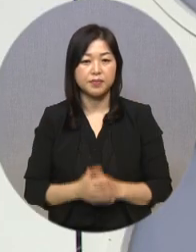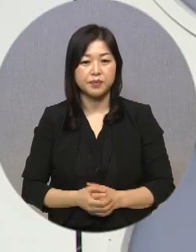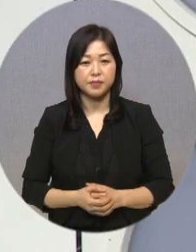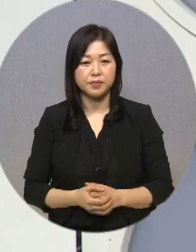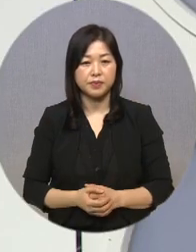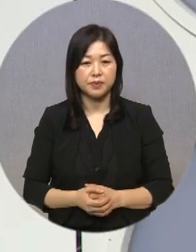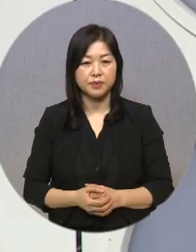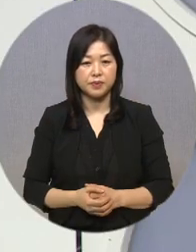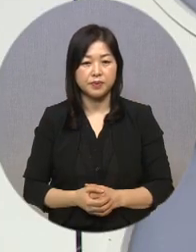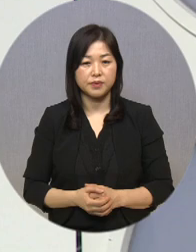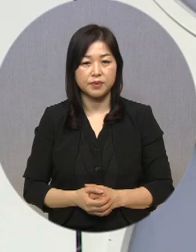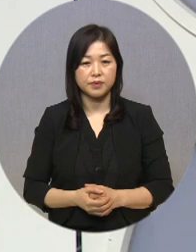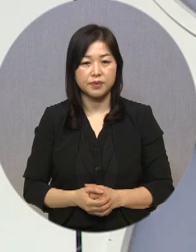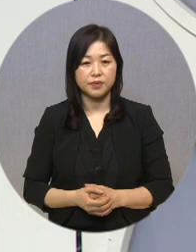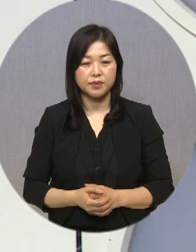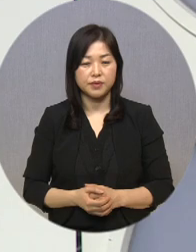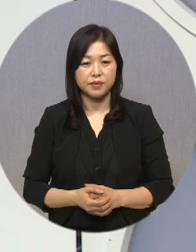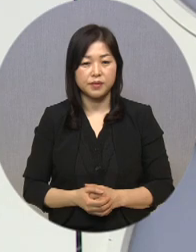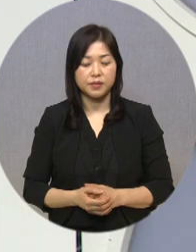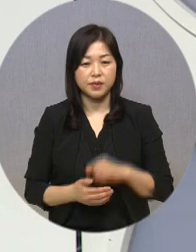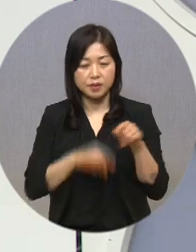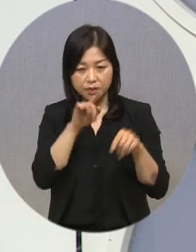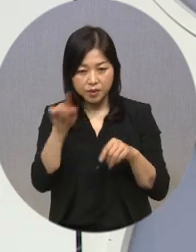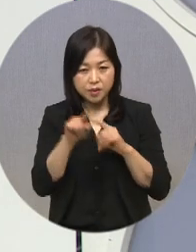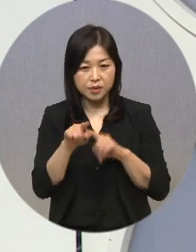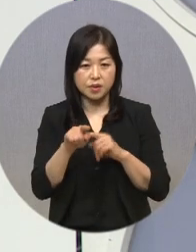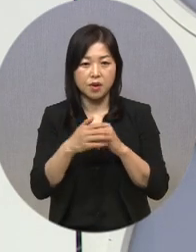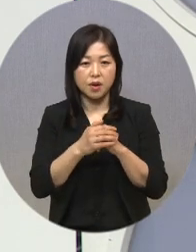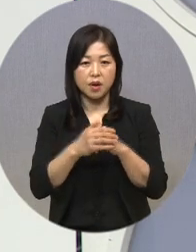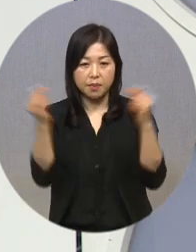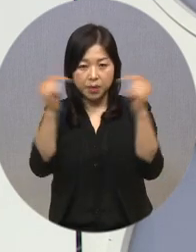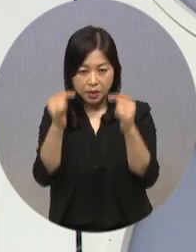우리는 제가 리뷰하고 정합니다.